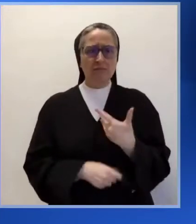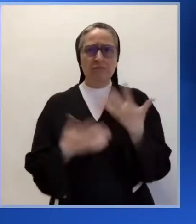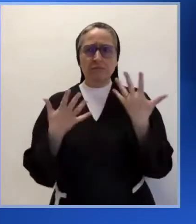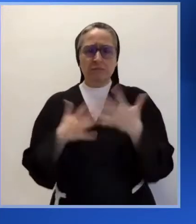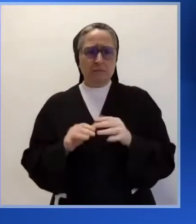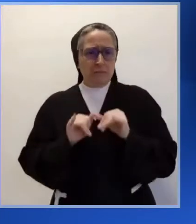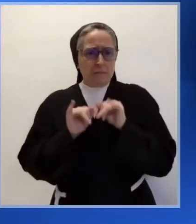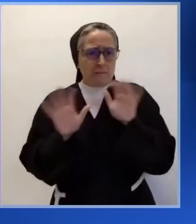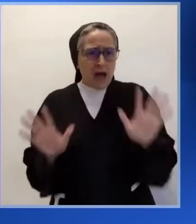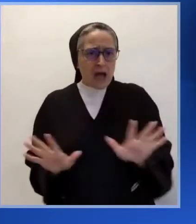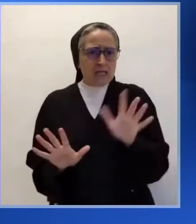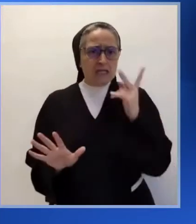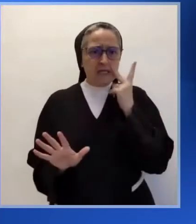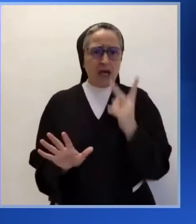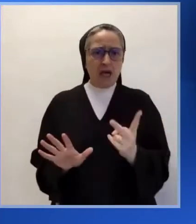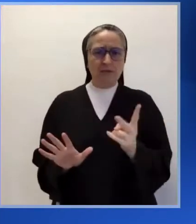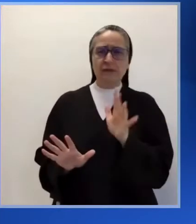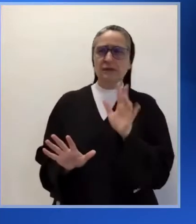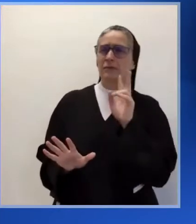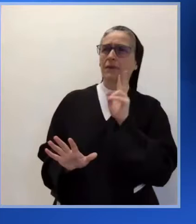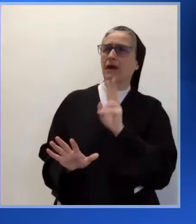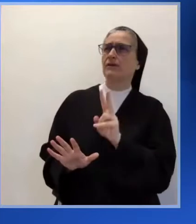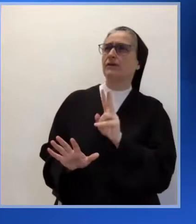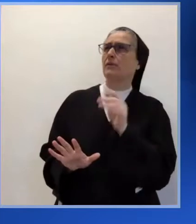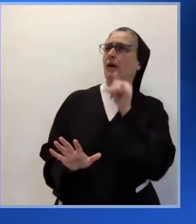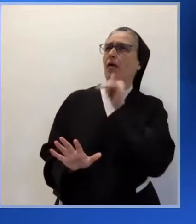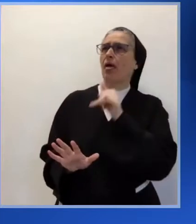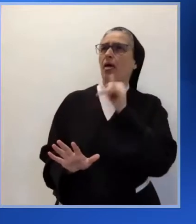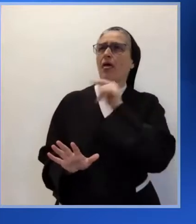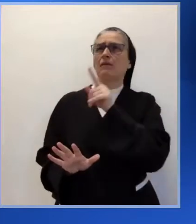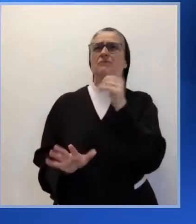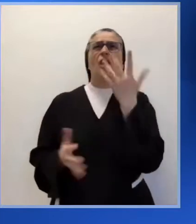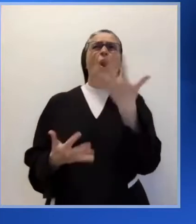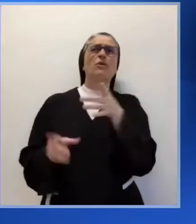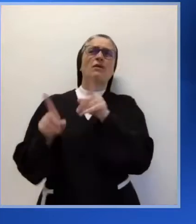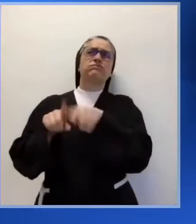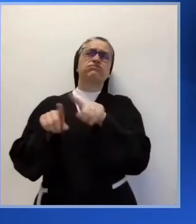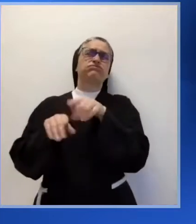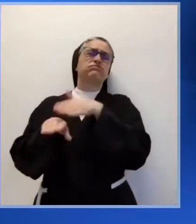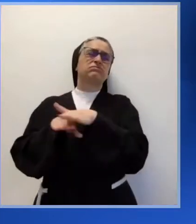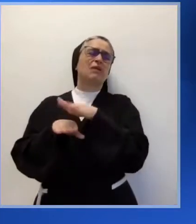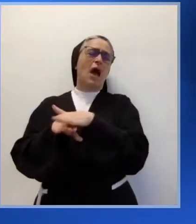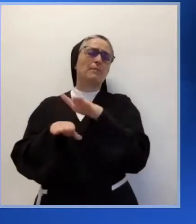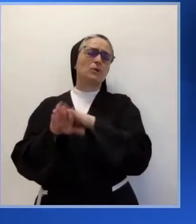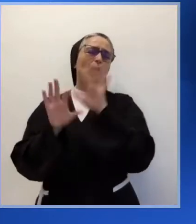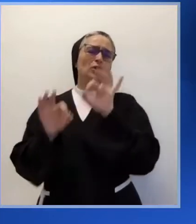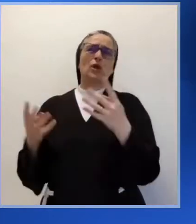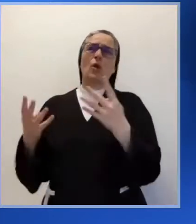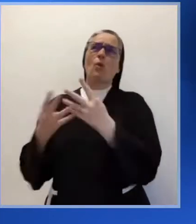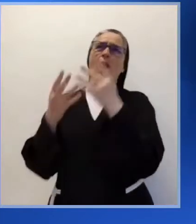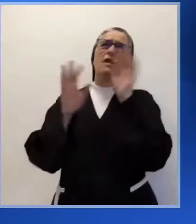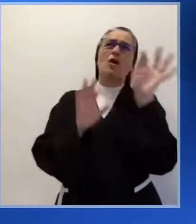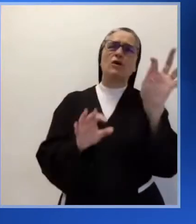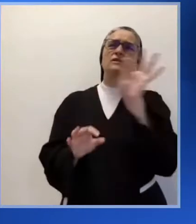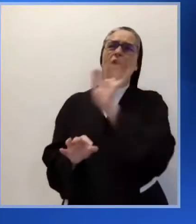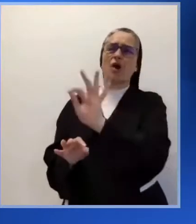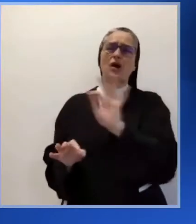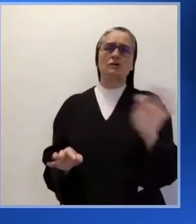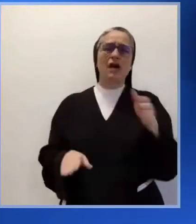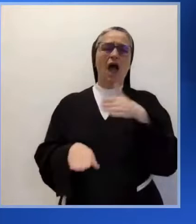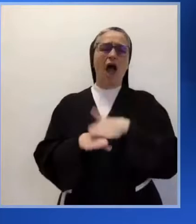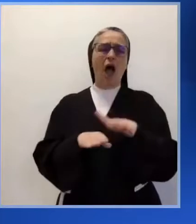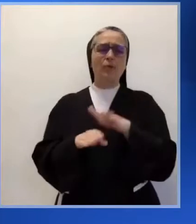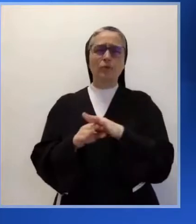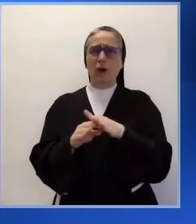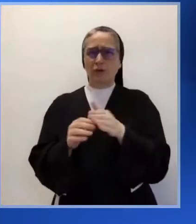mai e quasi non ce ne accorgiamo più. Ci siamo abituati a tal punto che immense